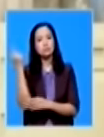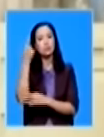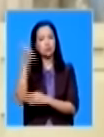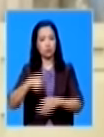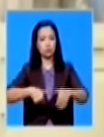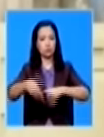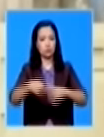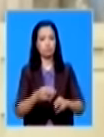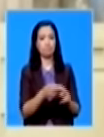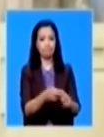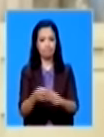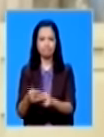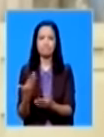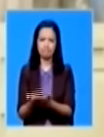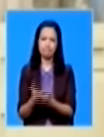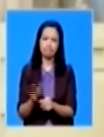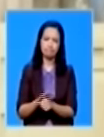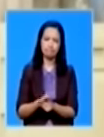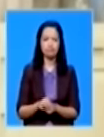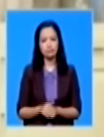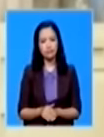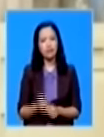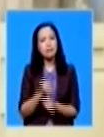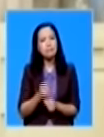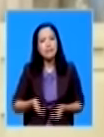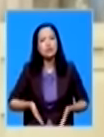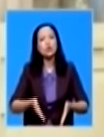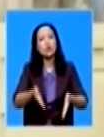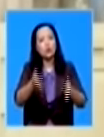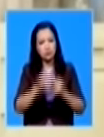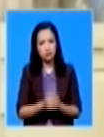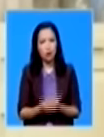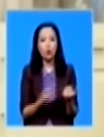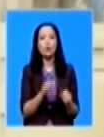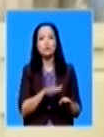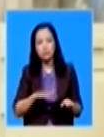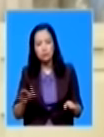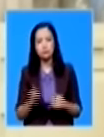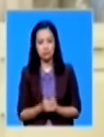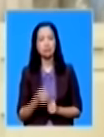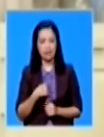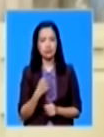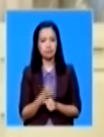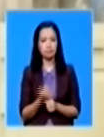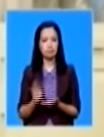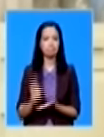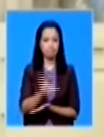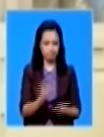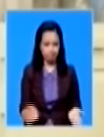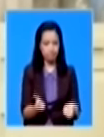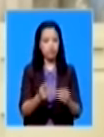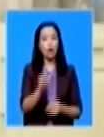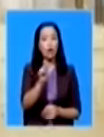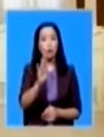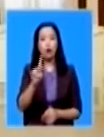ได้ด้วยนะไม่เงินไม่มากหรอกเรื่องถนนเรื่องที่จอดรถอะไรเหล่านี้ก็มีกติกาอยู่นะจะลงไปให้อบต.เ